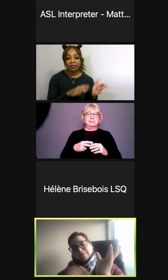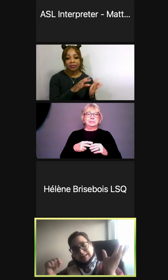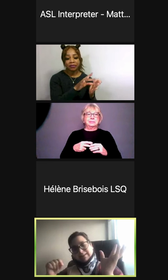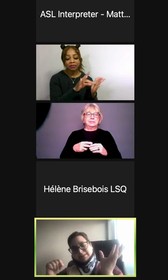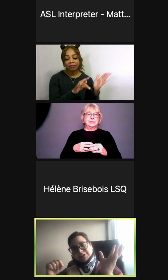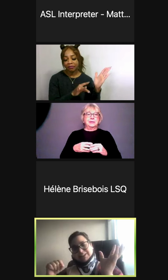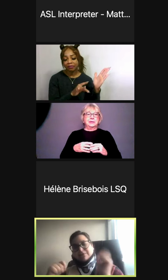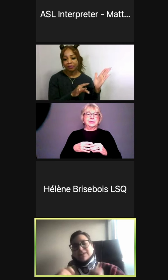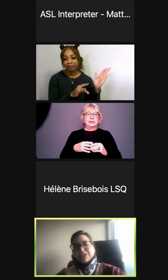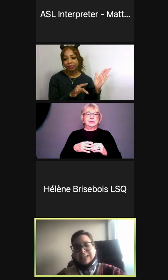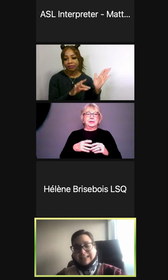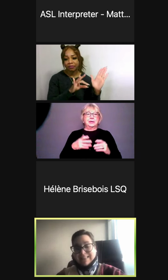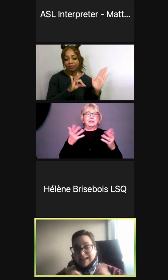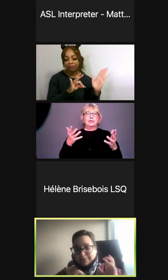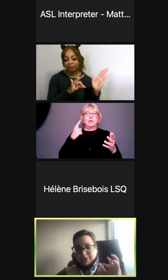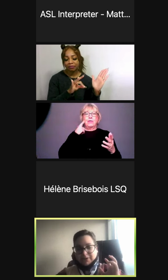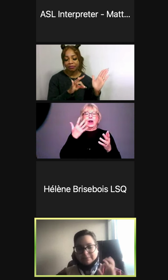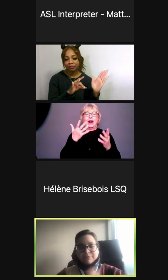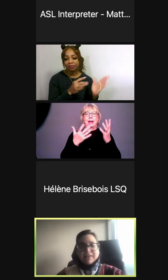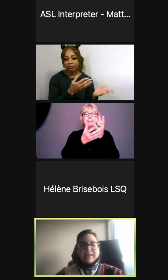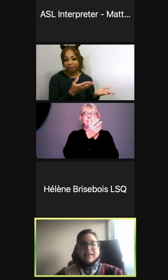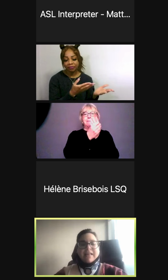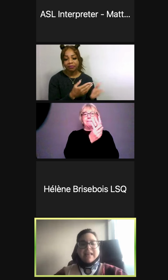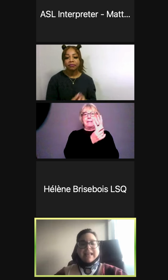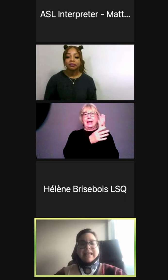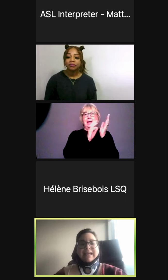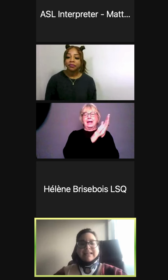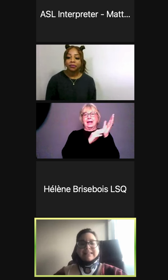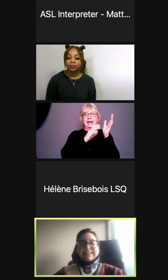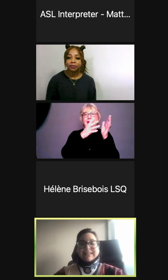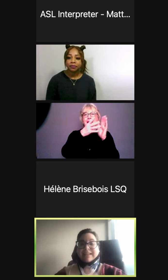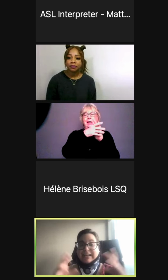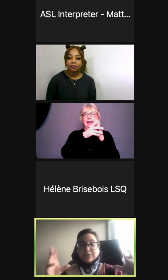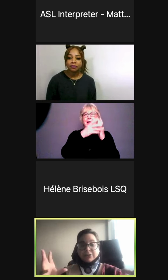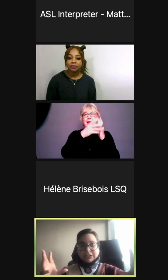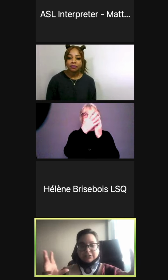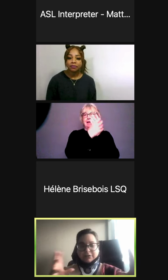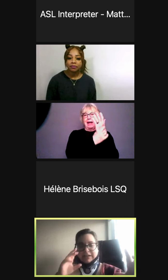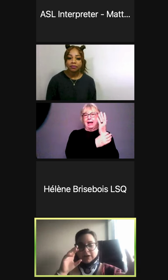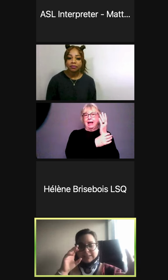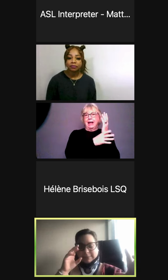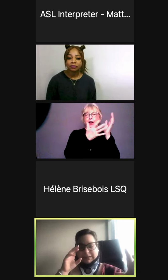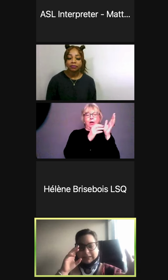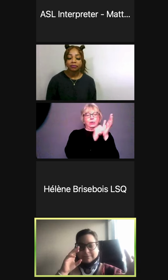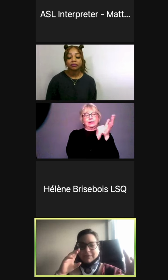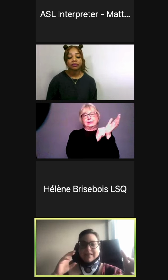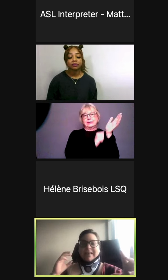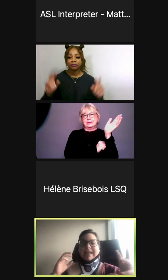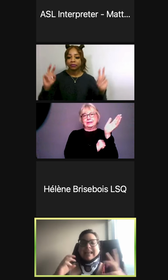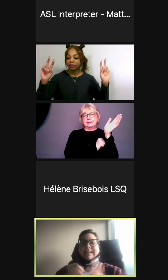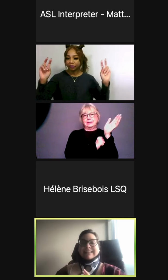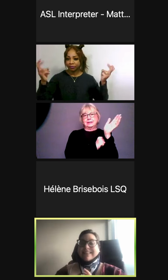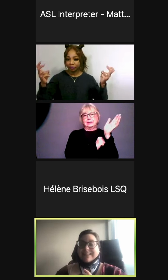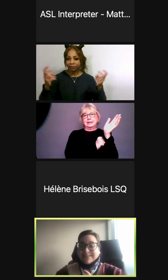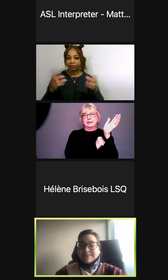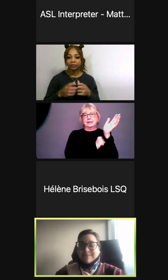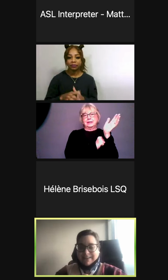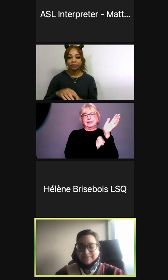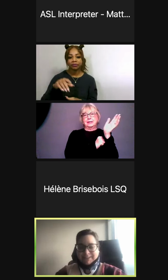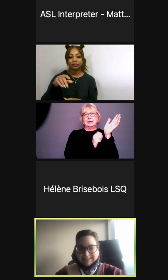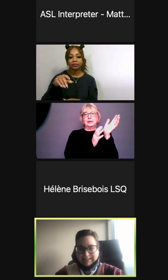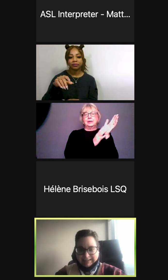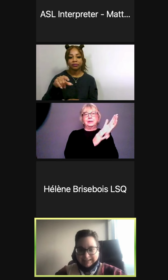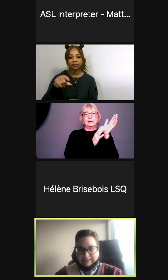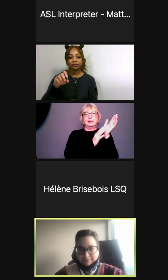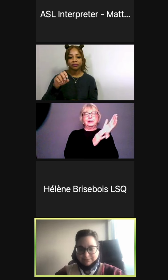Donc, vous voyez une main à l'écran qui est dans un gant et l'autre main finit de tirer sur les gants. Donc, ce titre